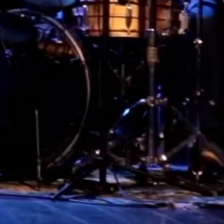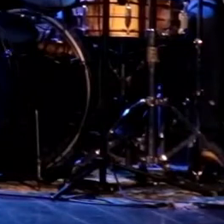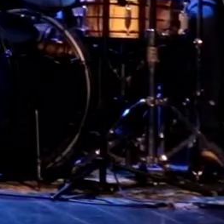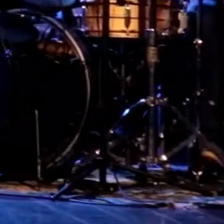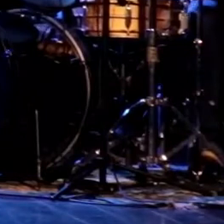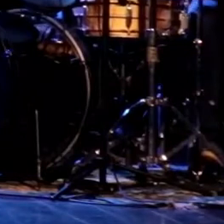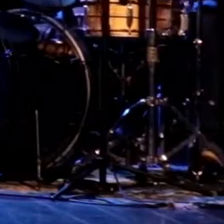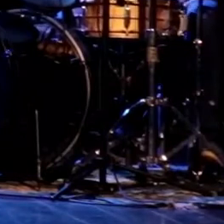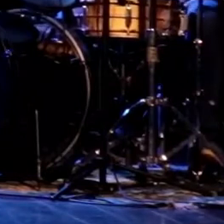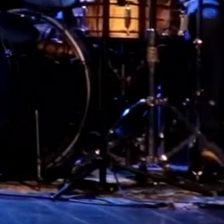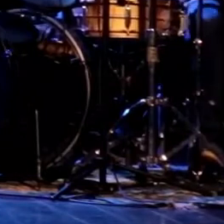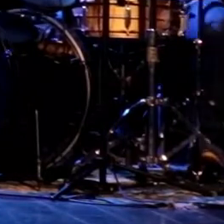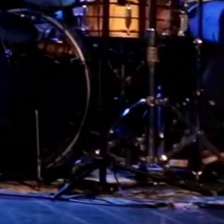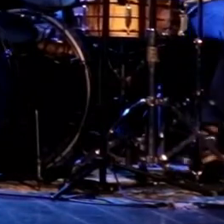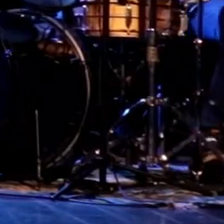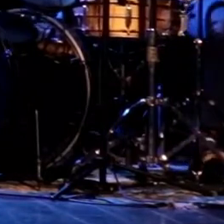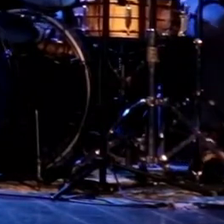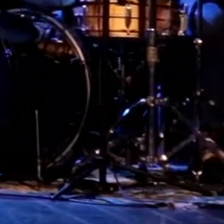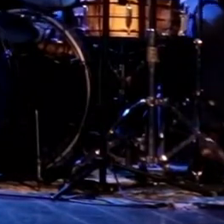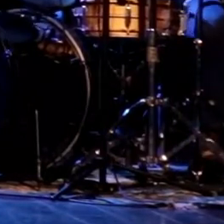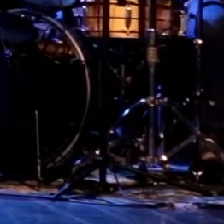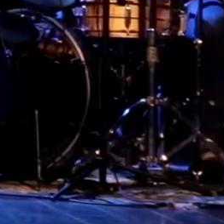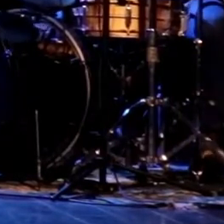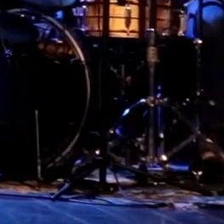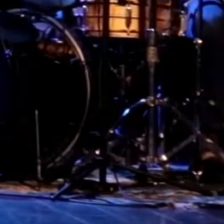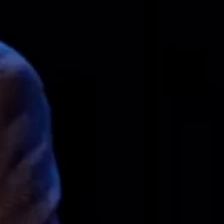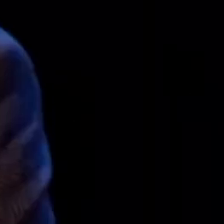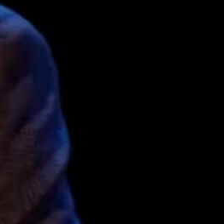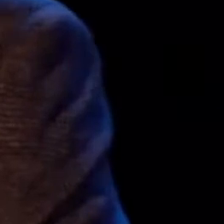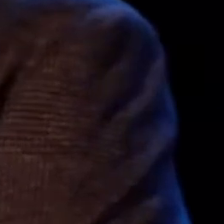zola, zola, zola, guludidi.